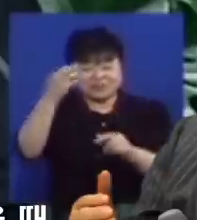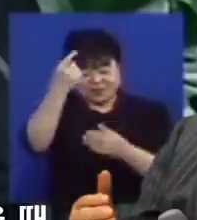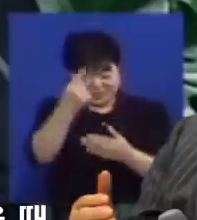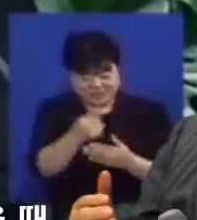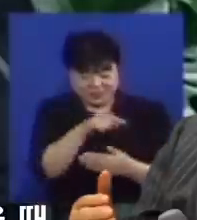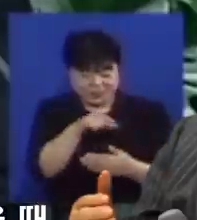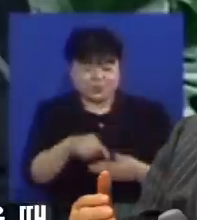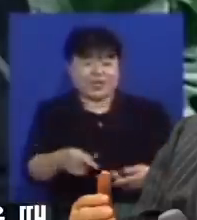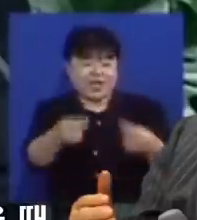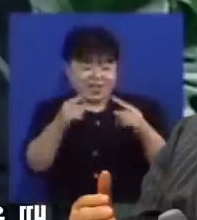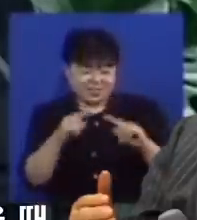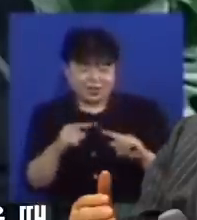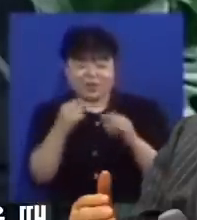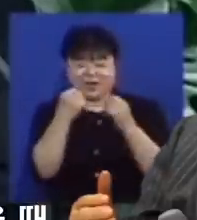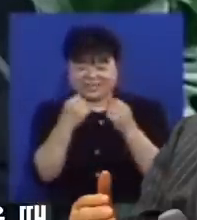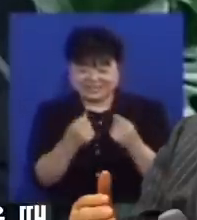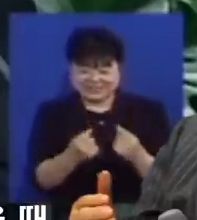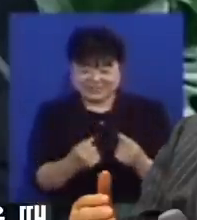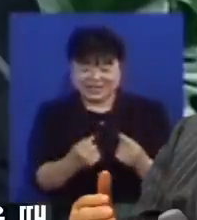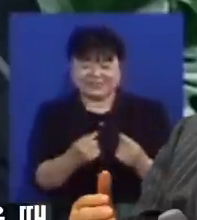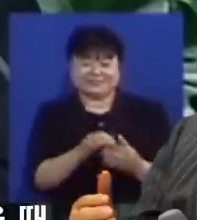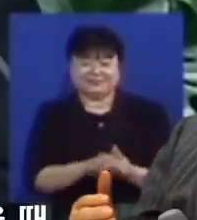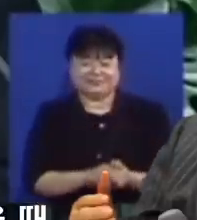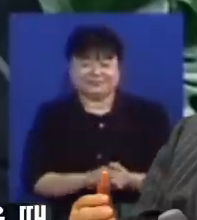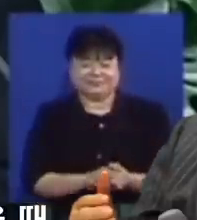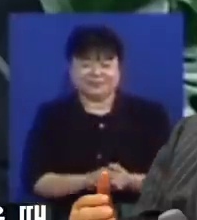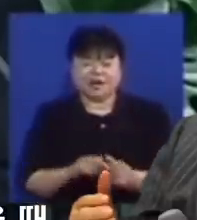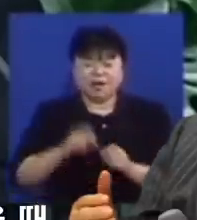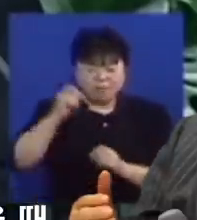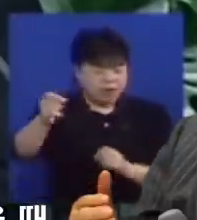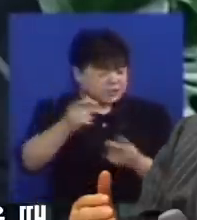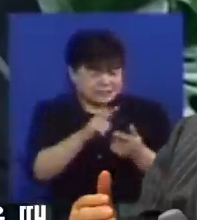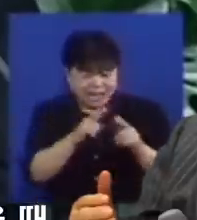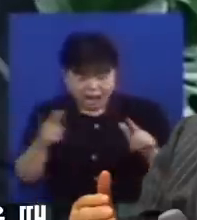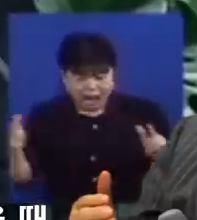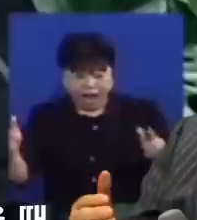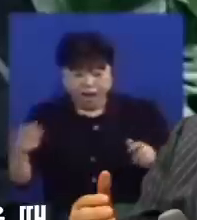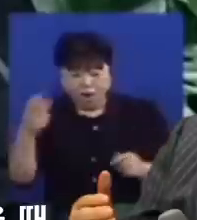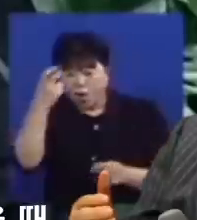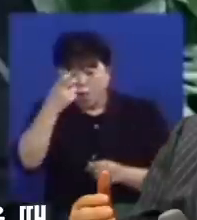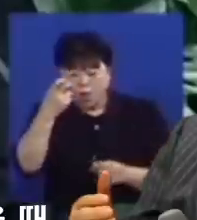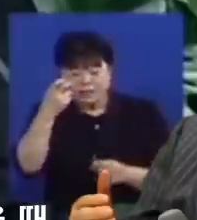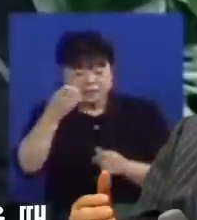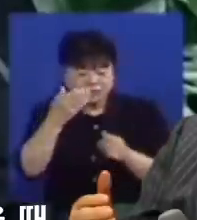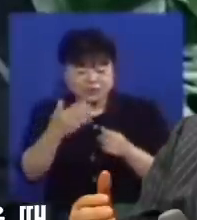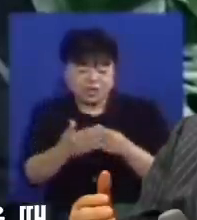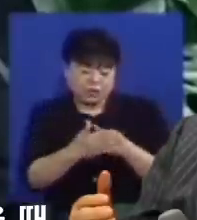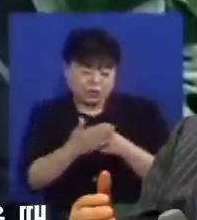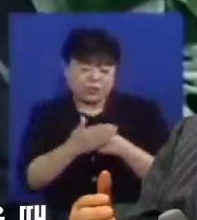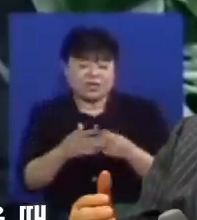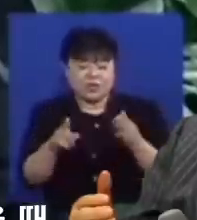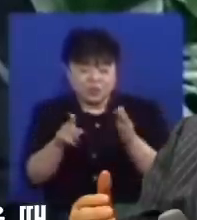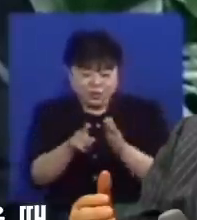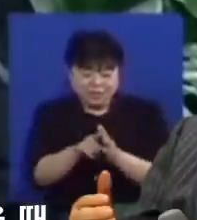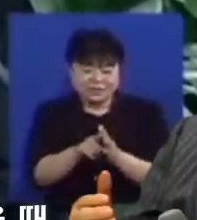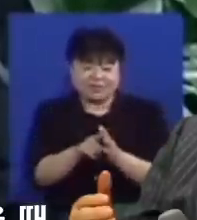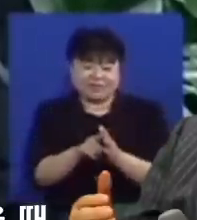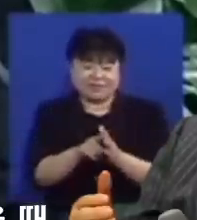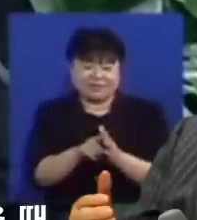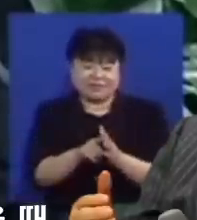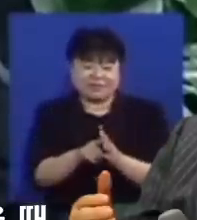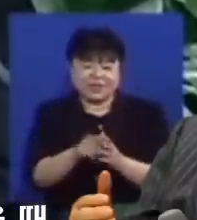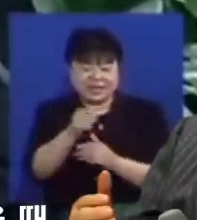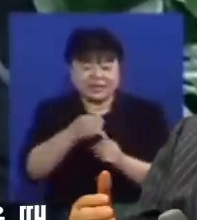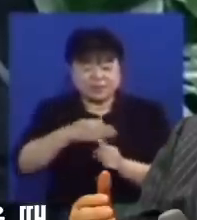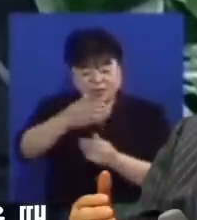여러분 속에 들어와 계신 것입니다. 정말 이 밖에 있지 않습니다. 그는 보혜사, 우리를 돕기 위해서 하나님께